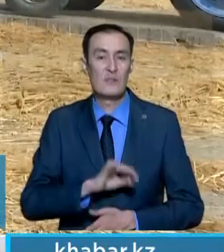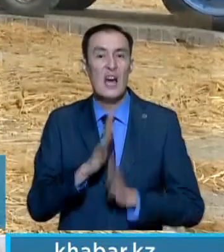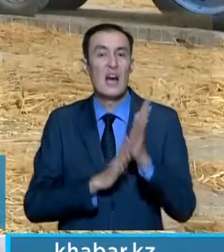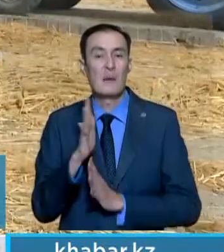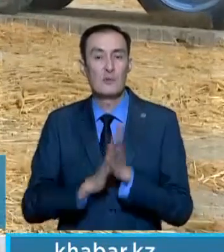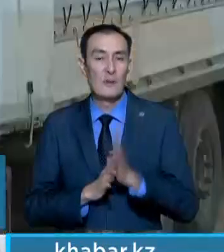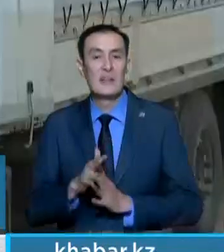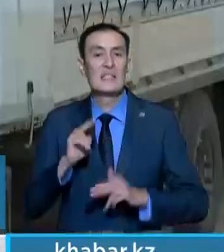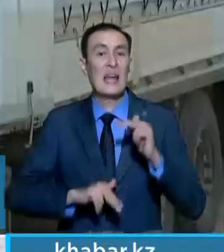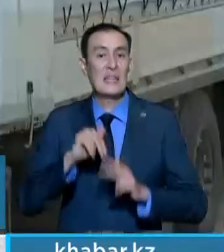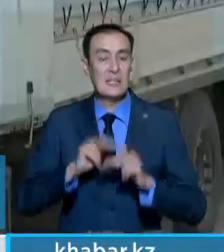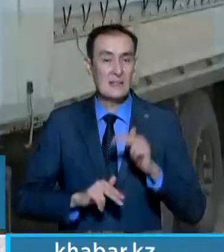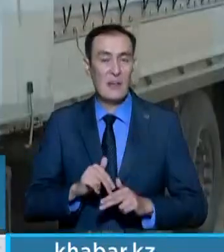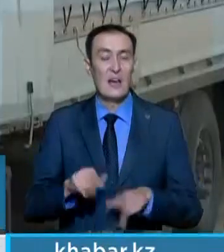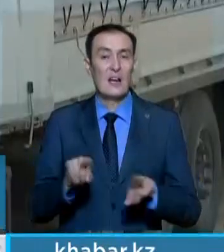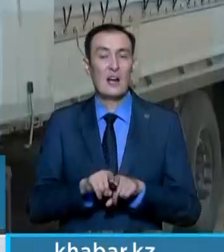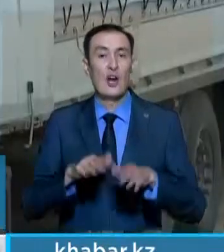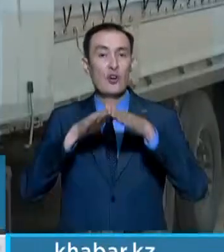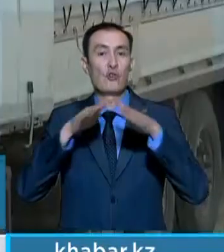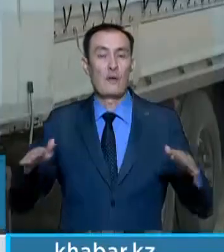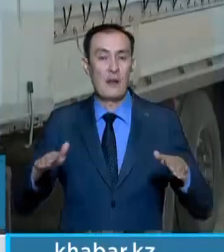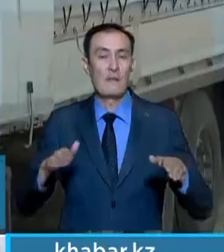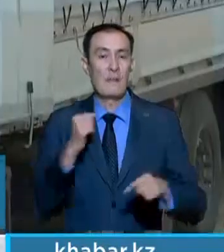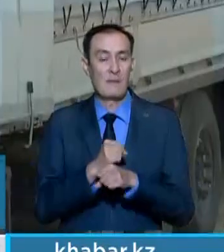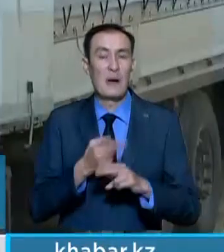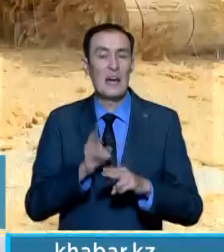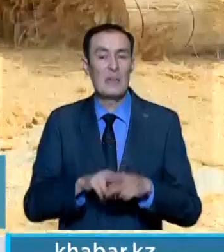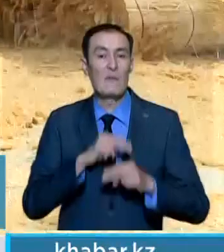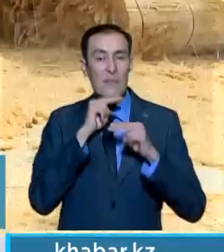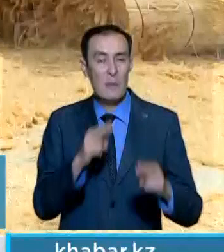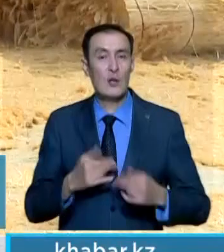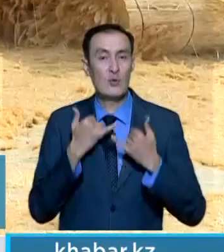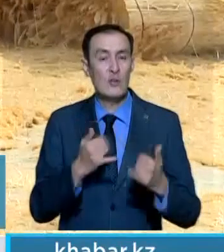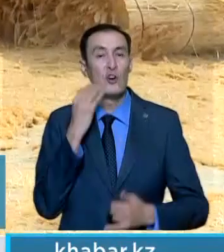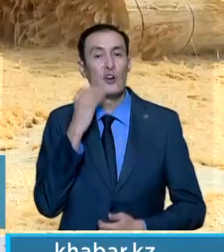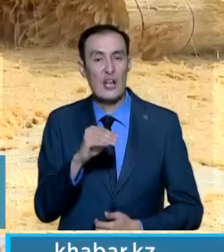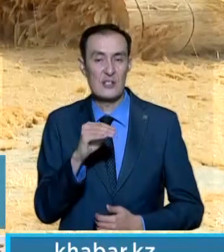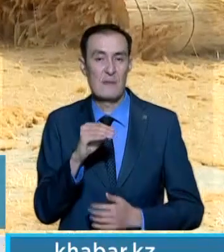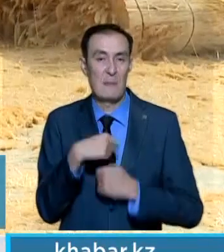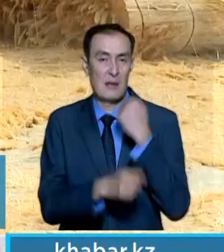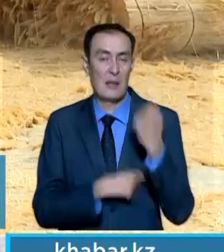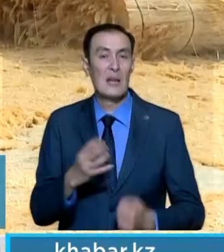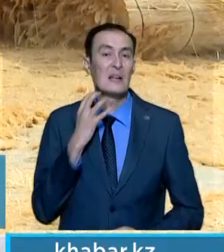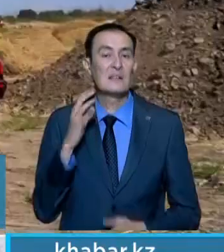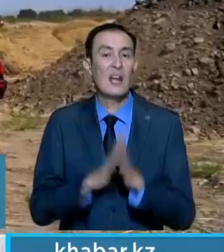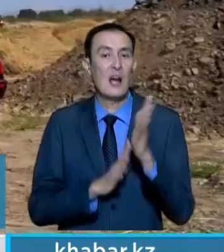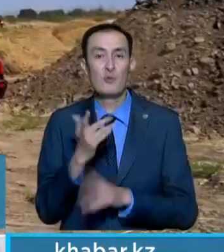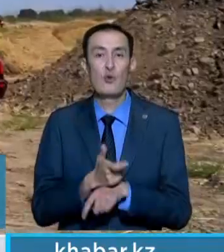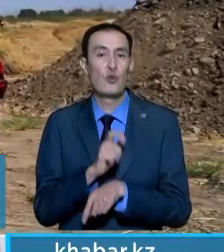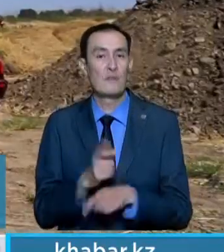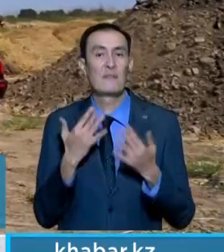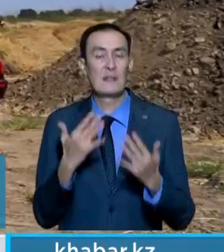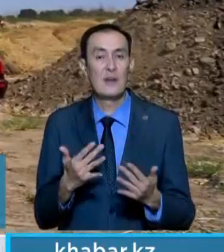камышовый тростник в строительстве в качестве кровельного покрытия. Поэтому особое внимание уделяют качеству сырья. Кызылординский камыш очень